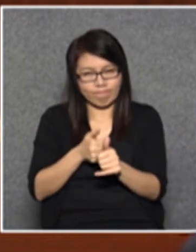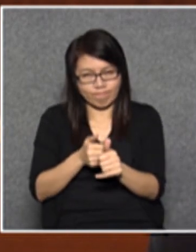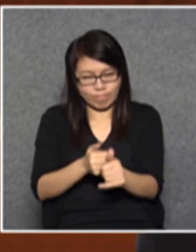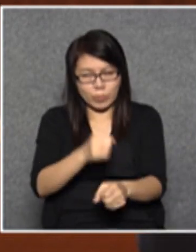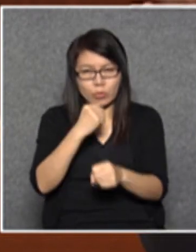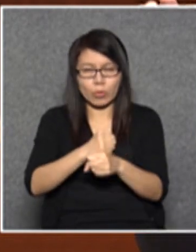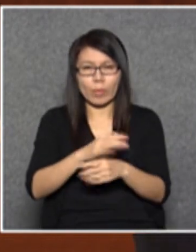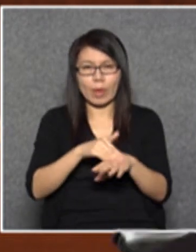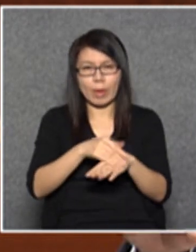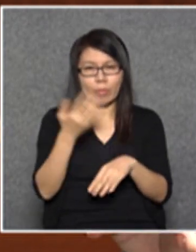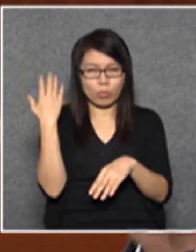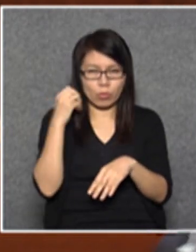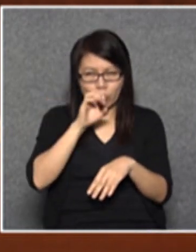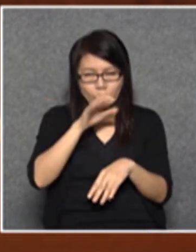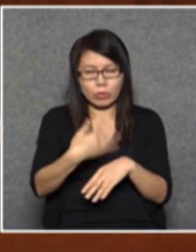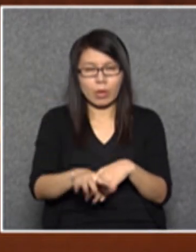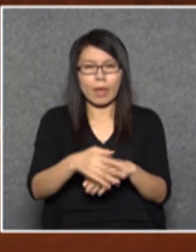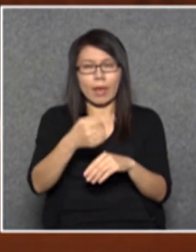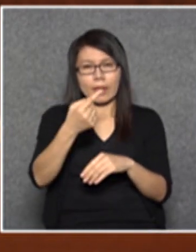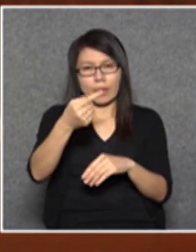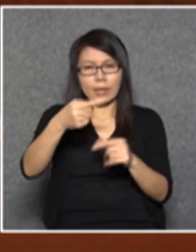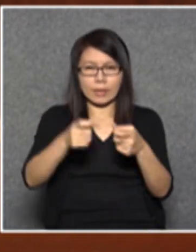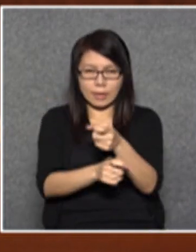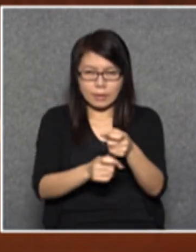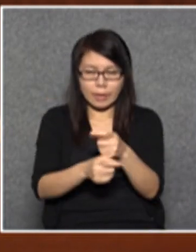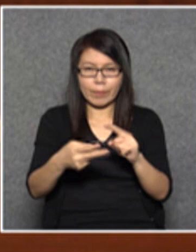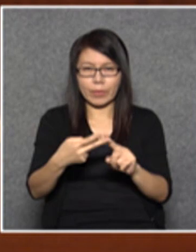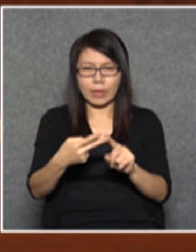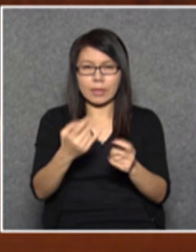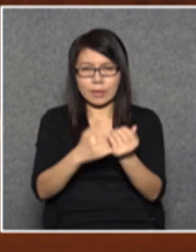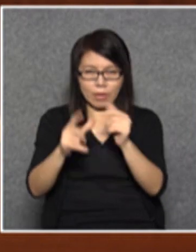才我講過兩方面，一個方面是經濟，另一方面是民生。